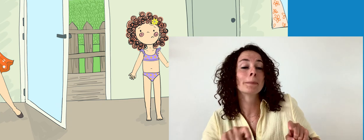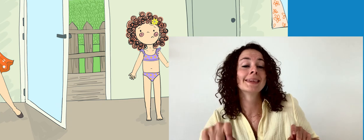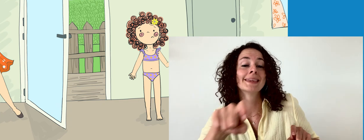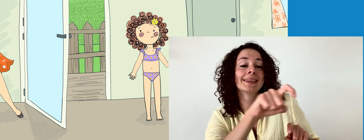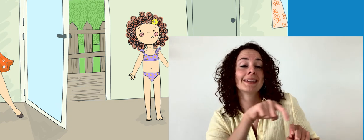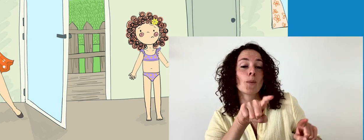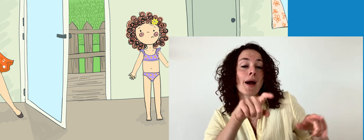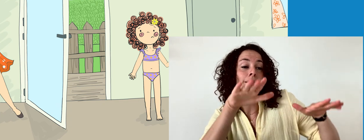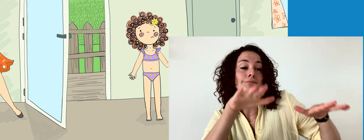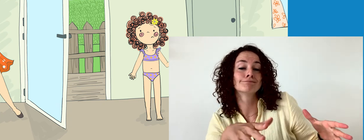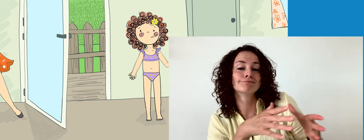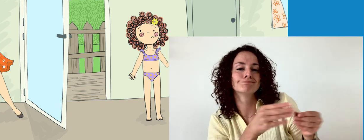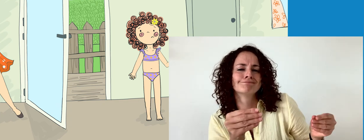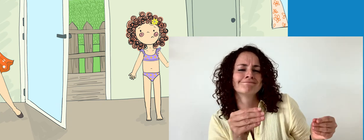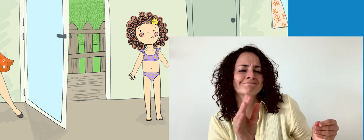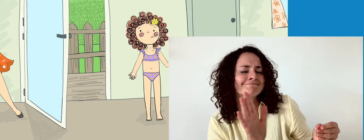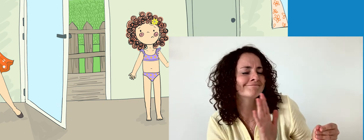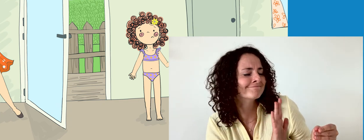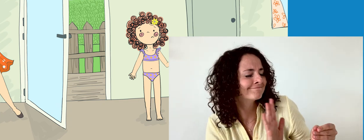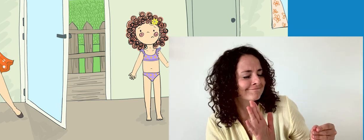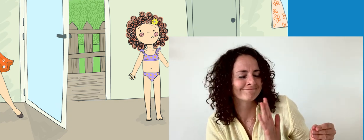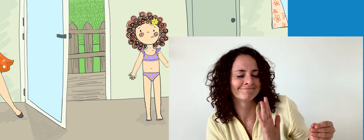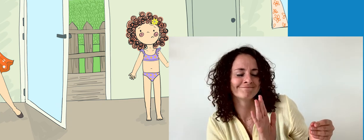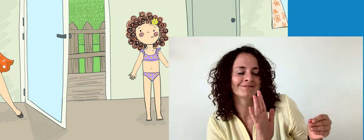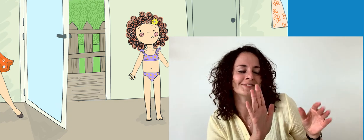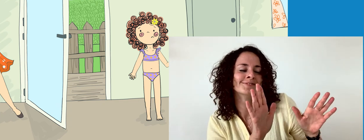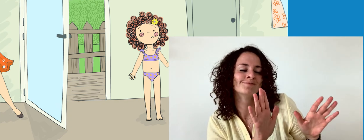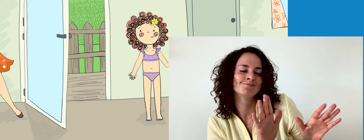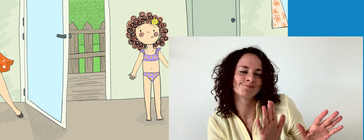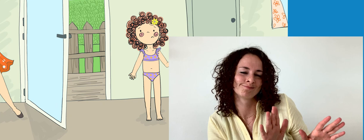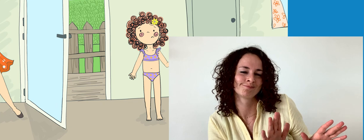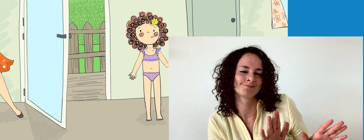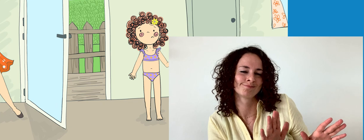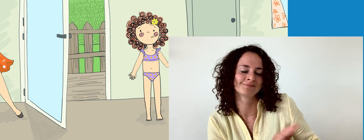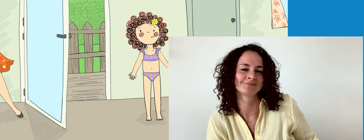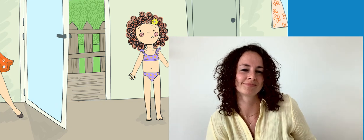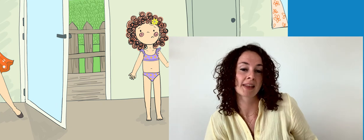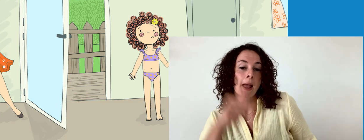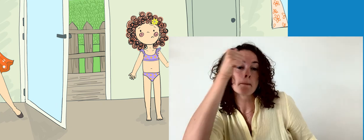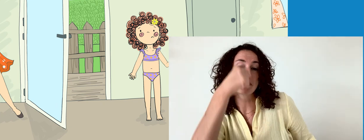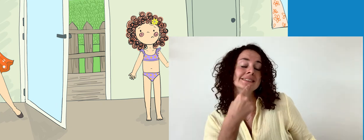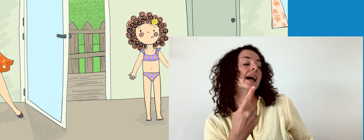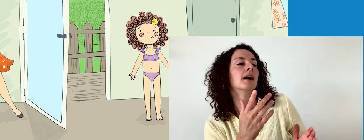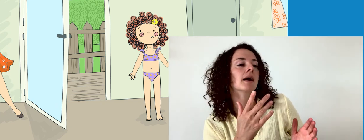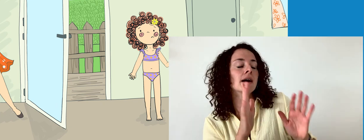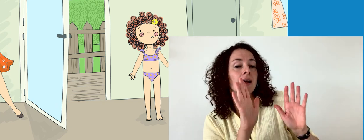Ode, het meer loopt huis niet weg Zegt mama, terwijl ze haar meisje kalmeert